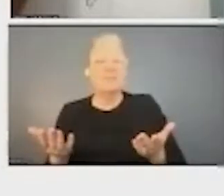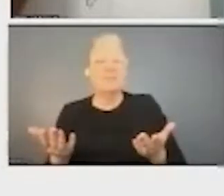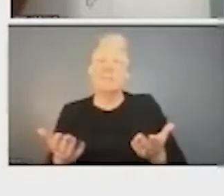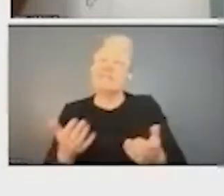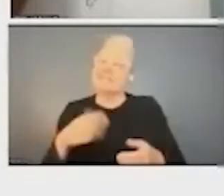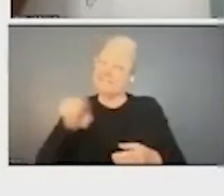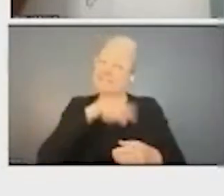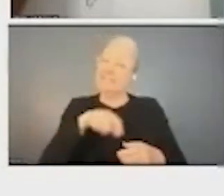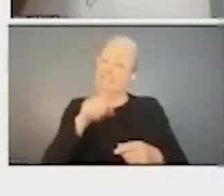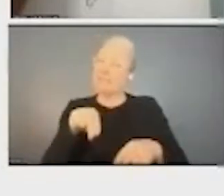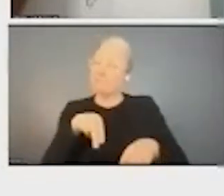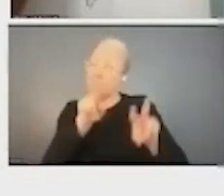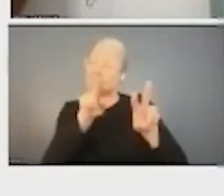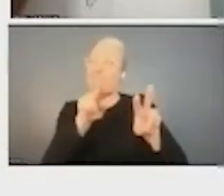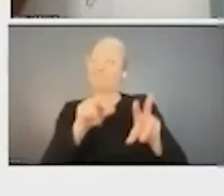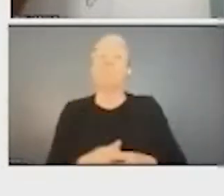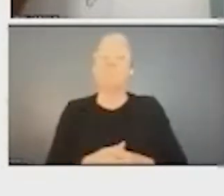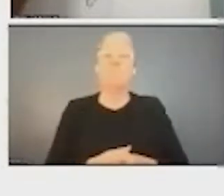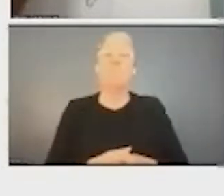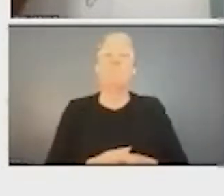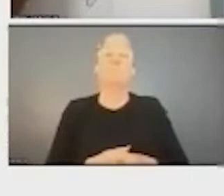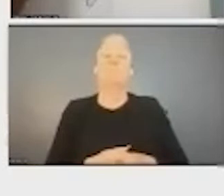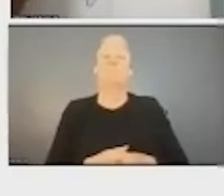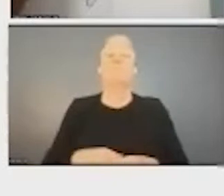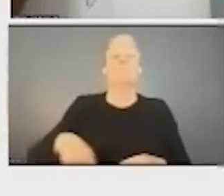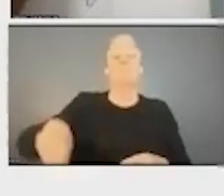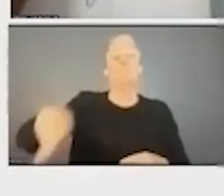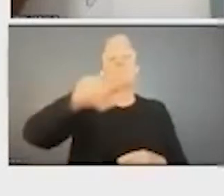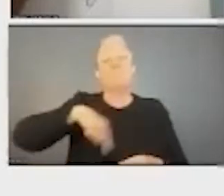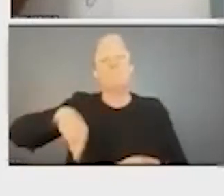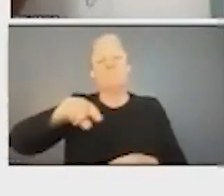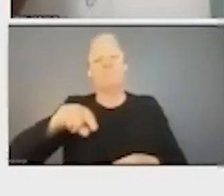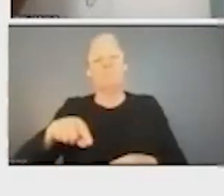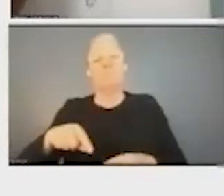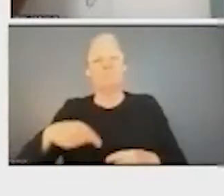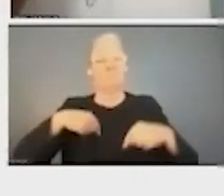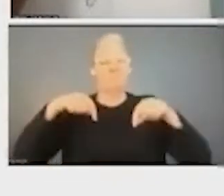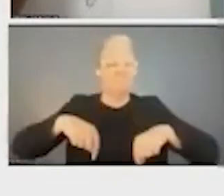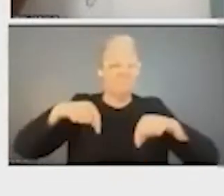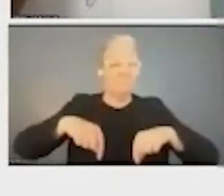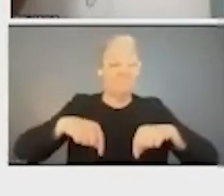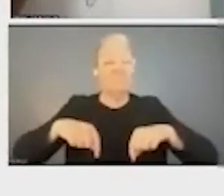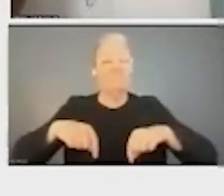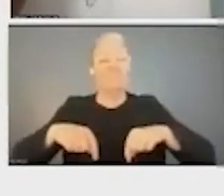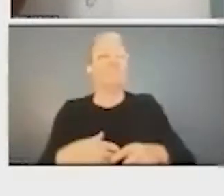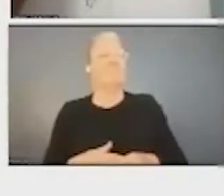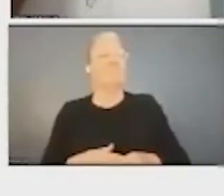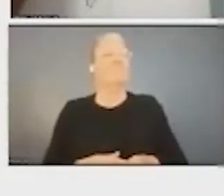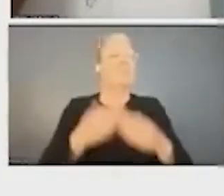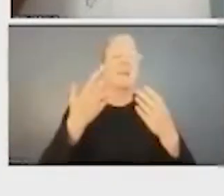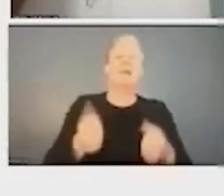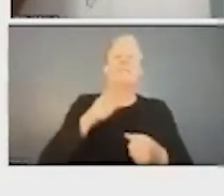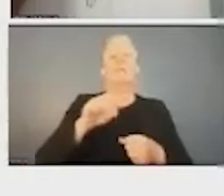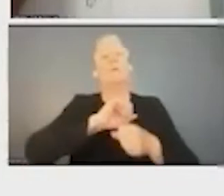إذا من المهم جدا أن نضع بعين الاعتبار أن الآن نحارب هذا